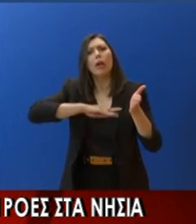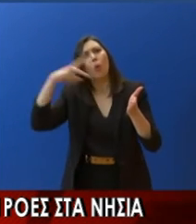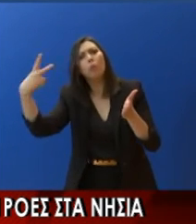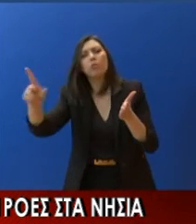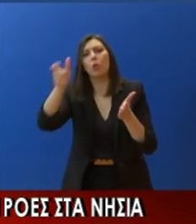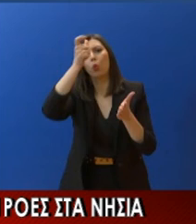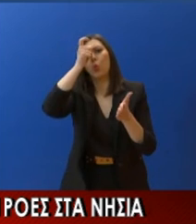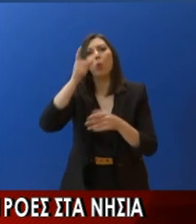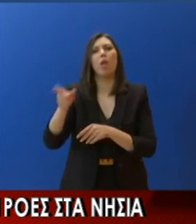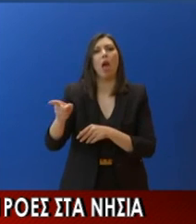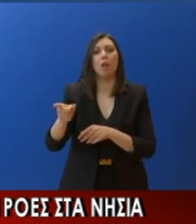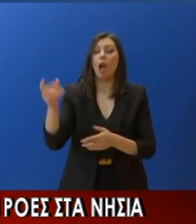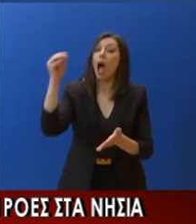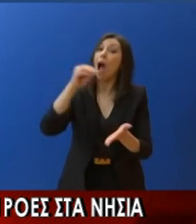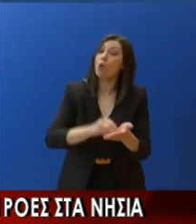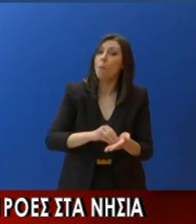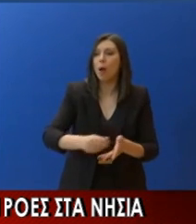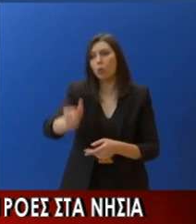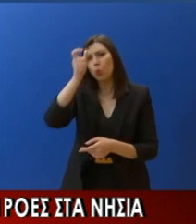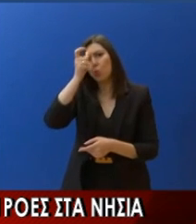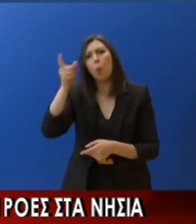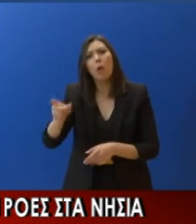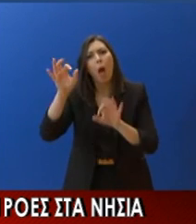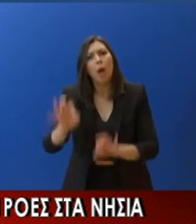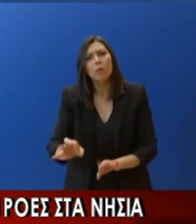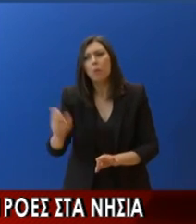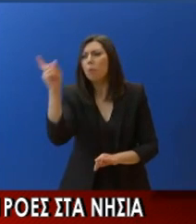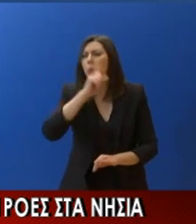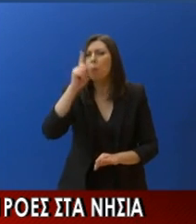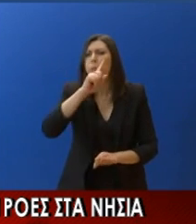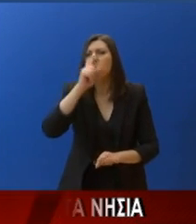η τουρκική πλευρά κατασκευάζει και διοχετεύει ψευδείς ειδήσεις σε βάρος της χώρας μας.